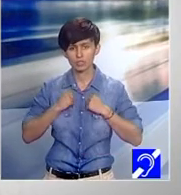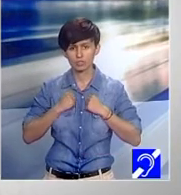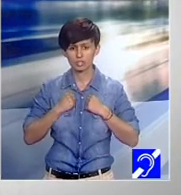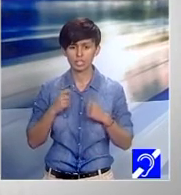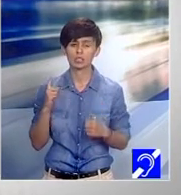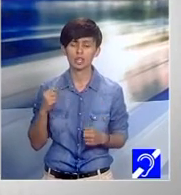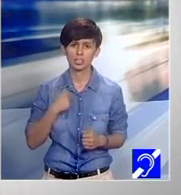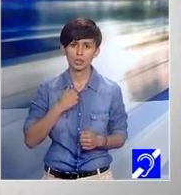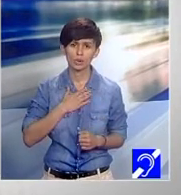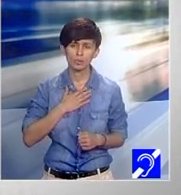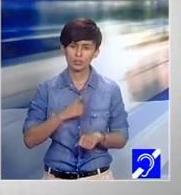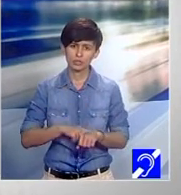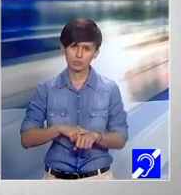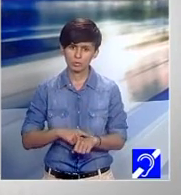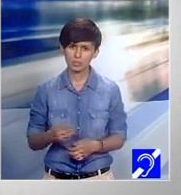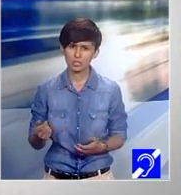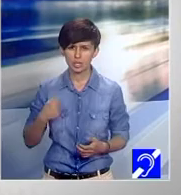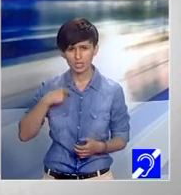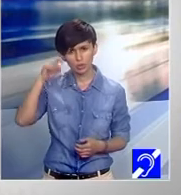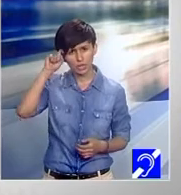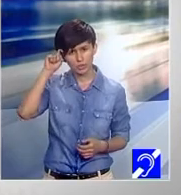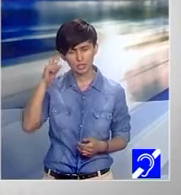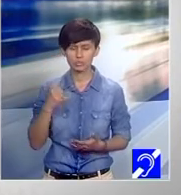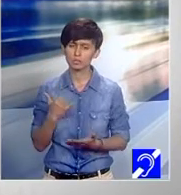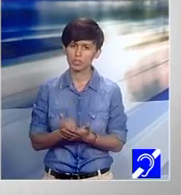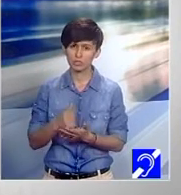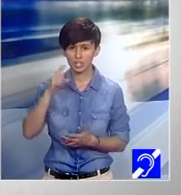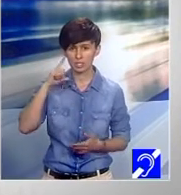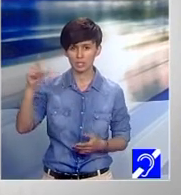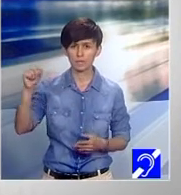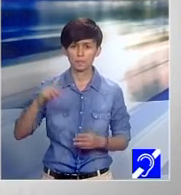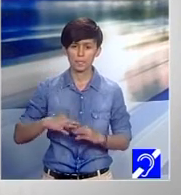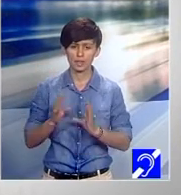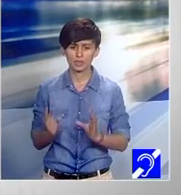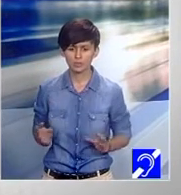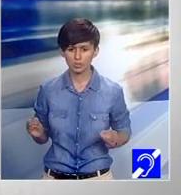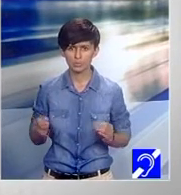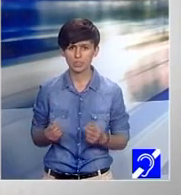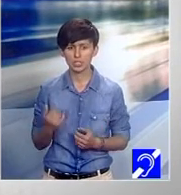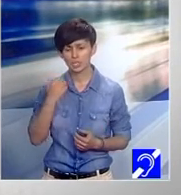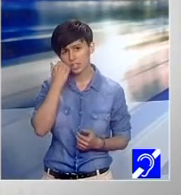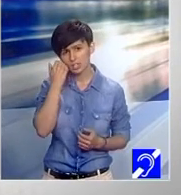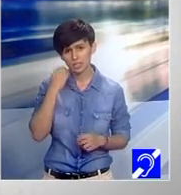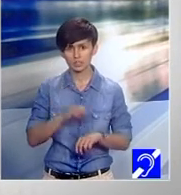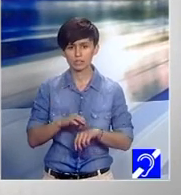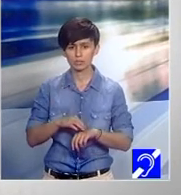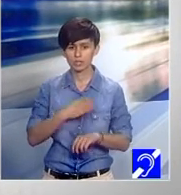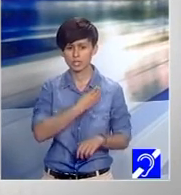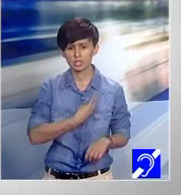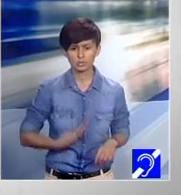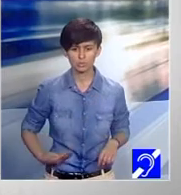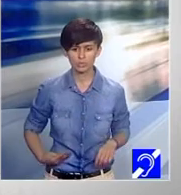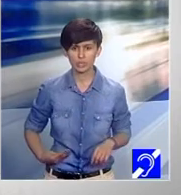am avut un moment în care am crezut cu adevărat că plec din România, în momentul în care un medic din București, acum nu mai este în viață,